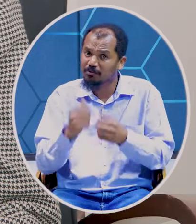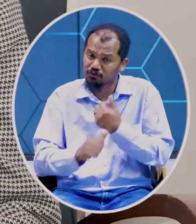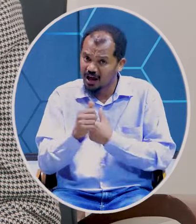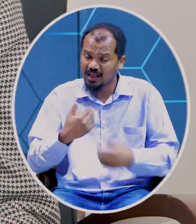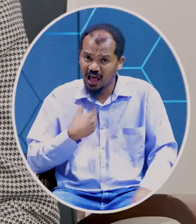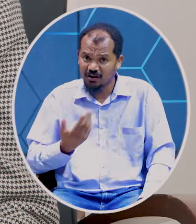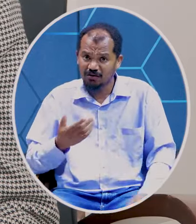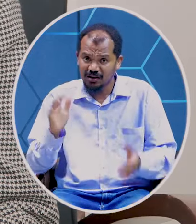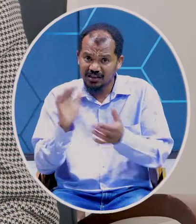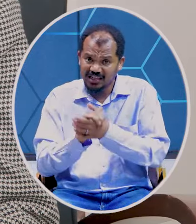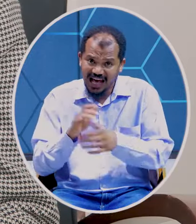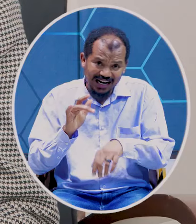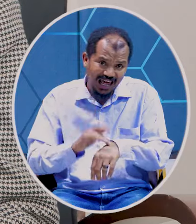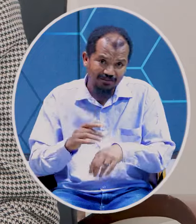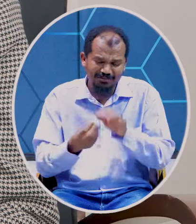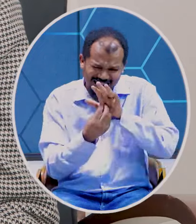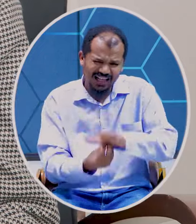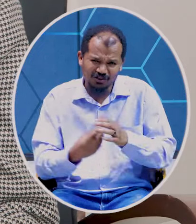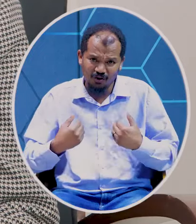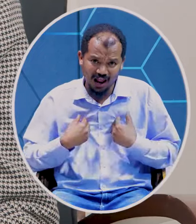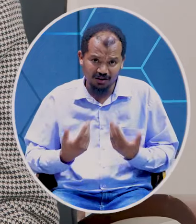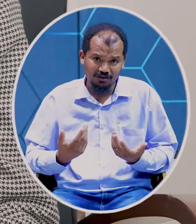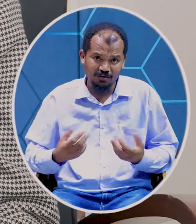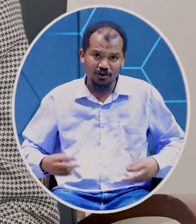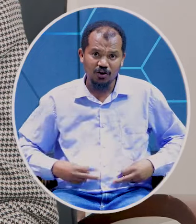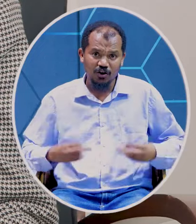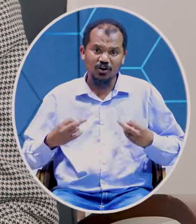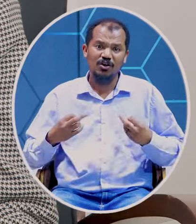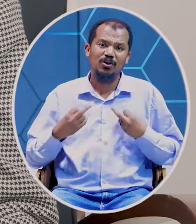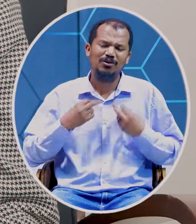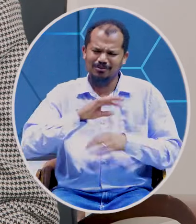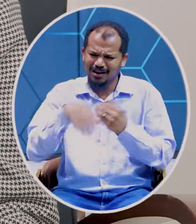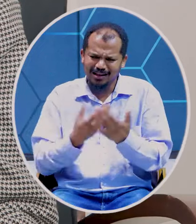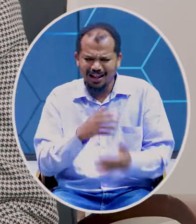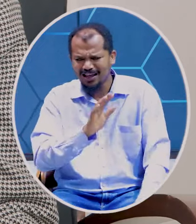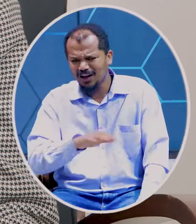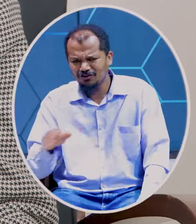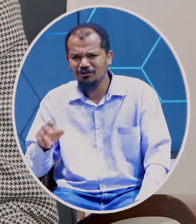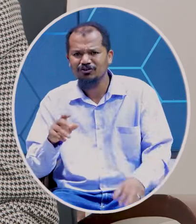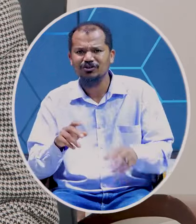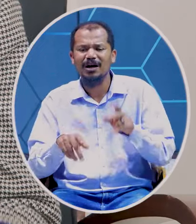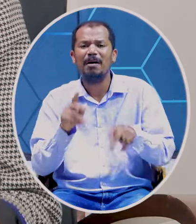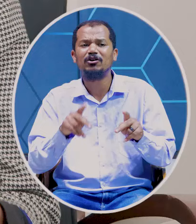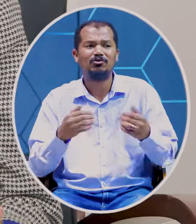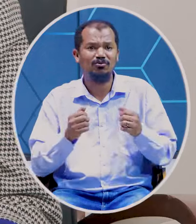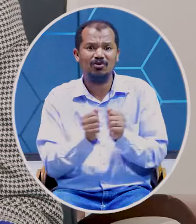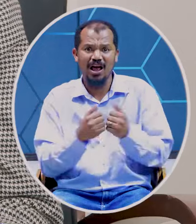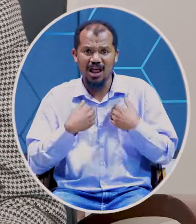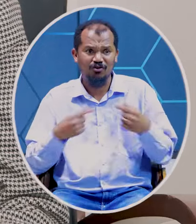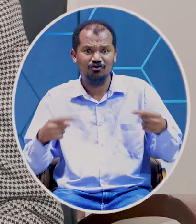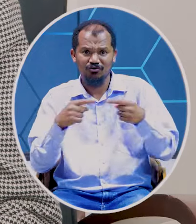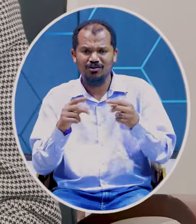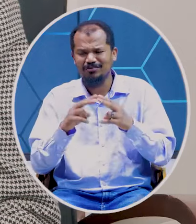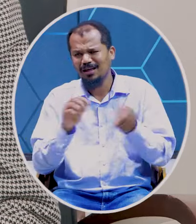ኢምፓክት አለው። ትዳር ላይም ተጽዕኖ አለው። ህይወትም ላይ በአጠቃላይ ከልጆች ከማህበረሰብ ጋር ያለንን ግንኙነት